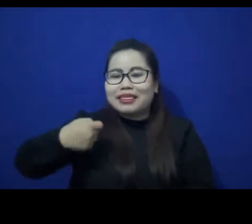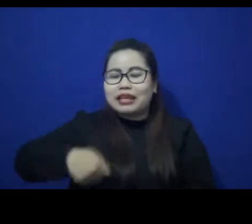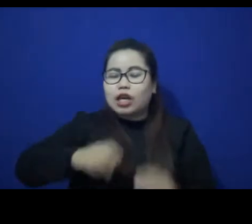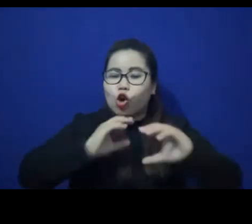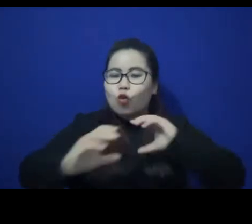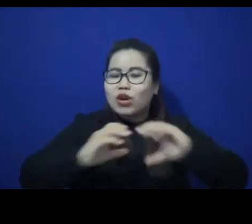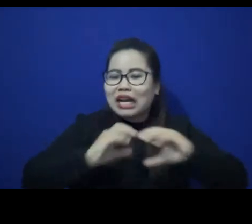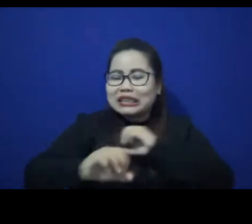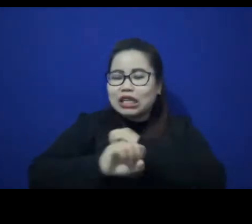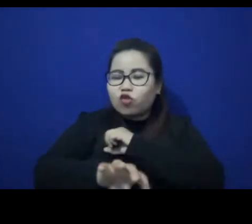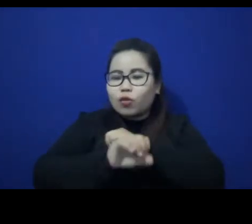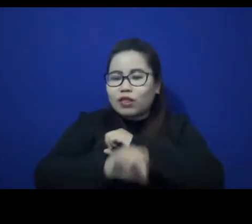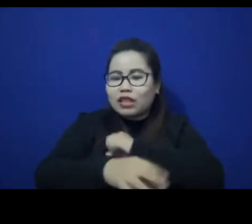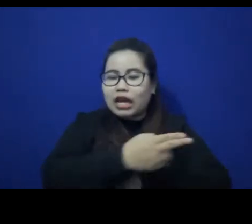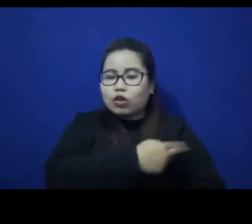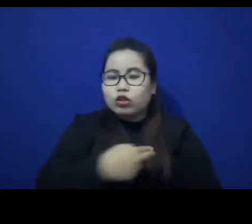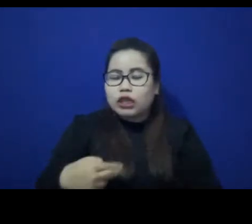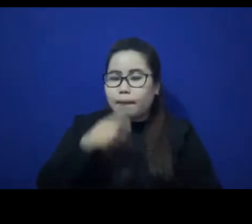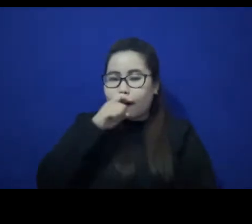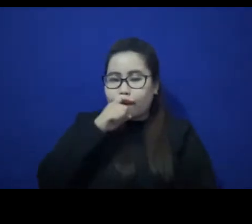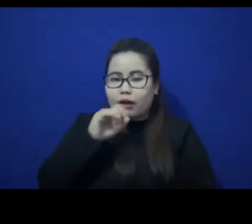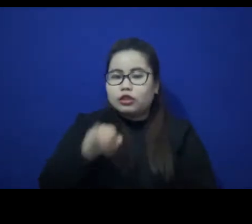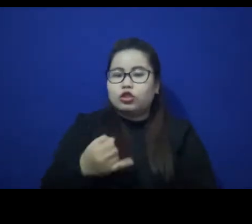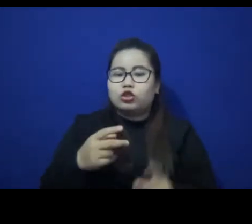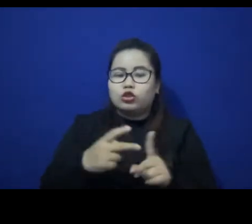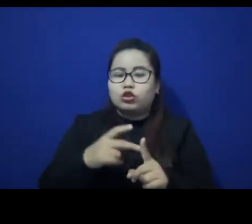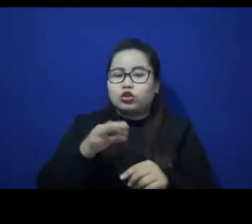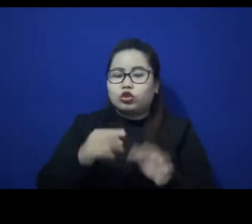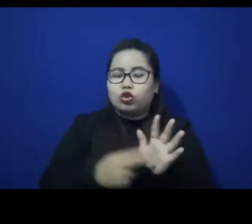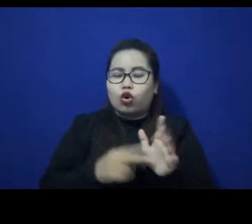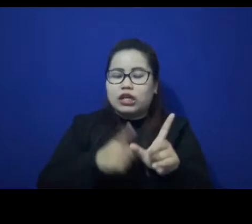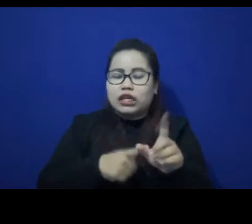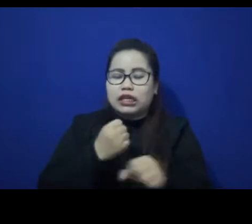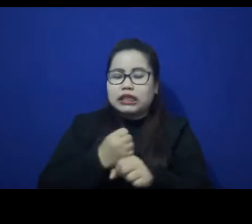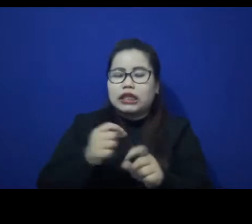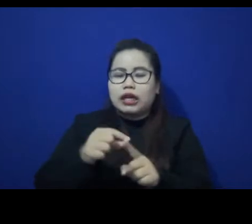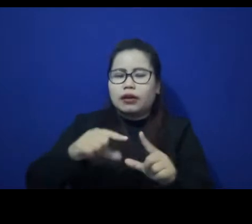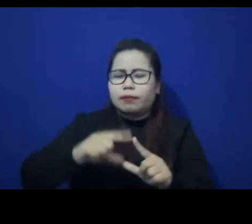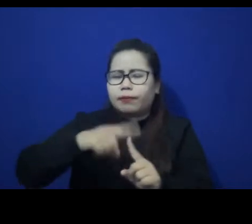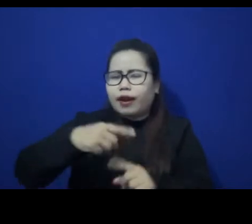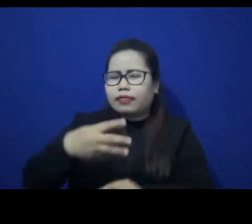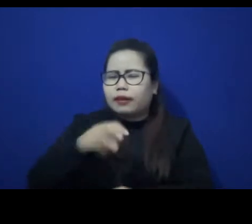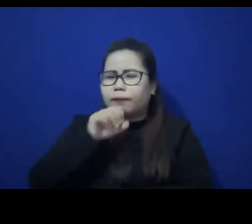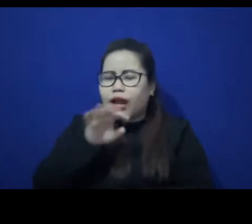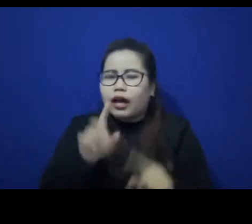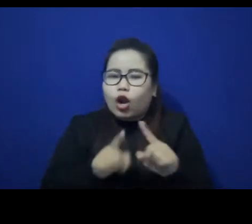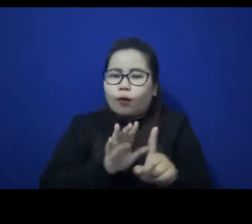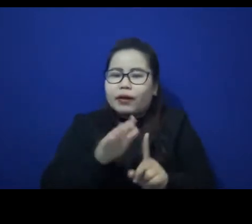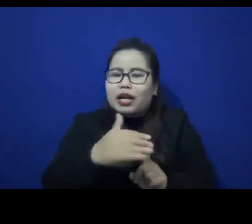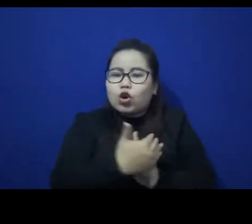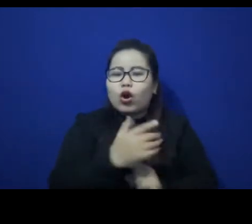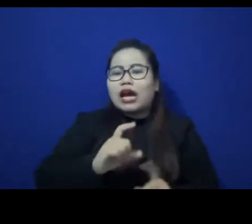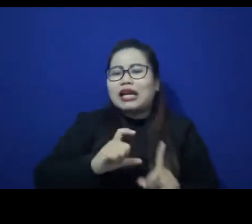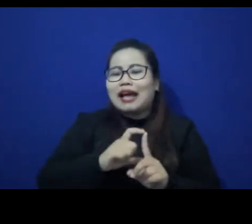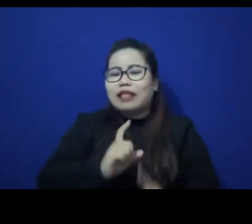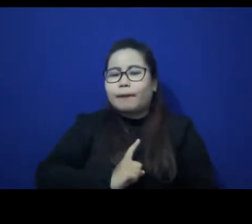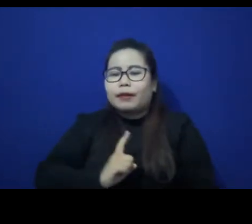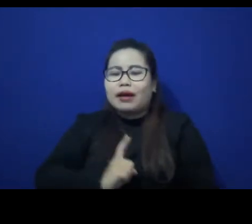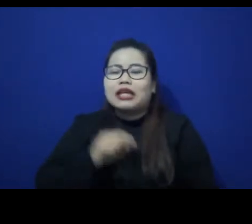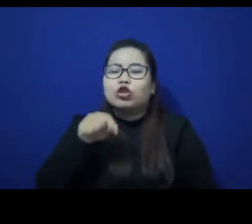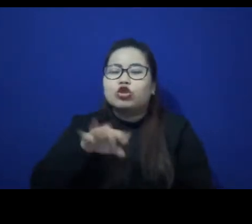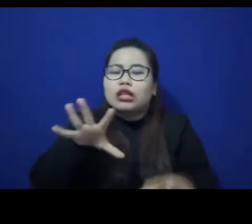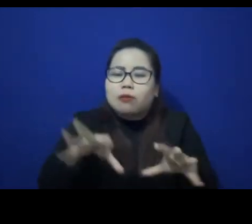dan Informatika Republik Indonesia Bapak Joni G plate mengatakan bahwa perlindungan data pribadi termasuk kedalam Salah